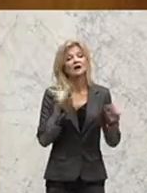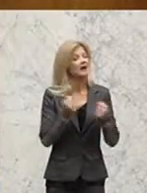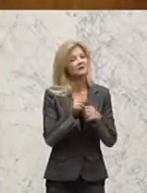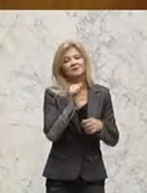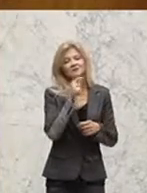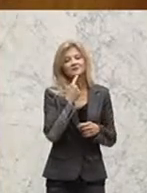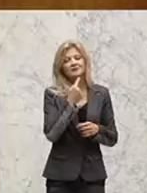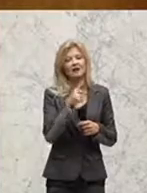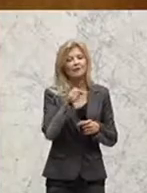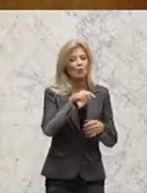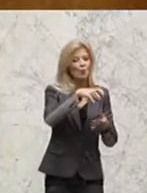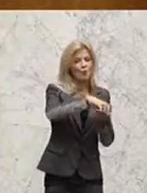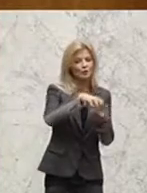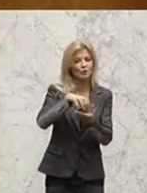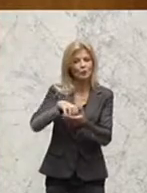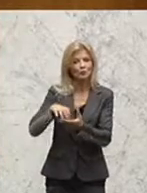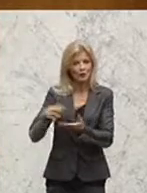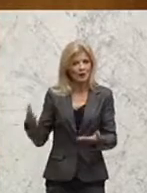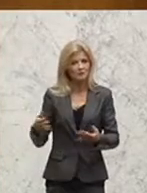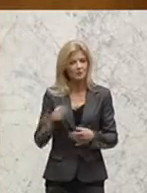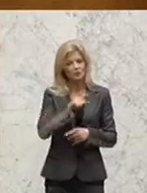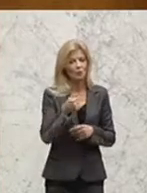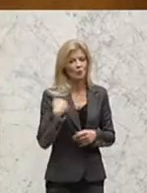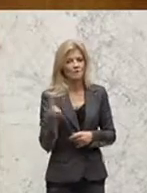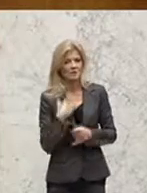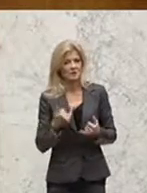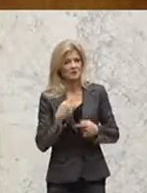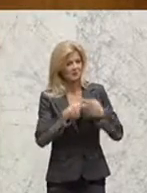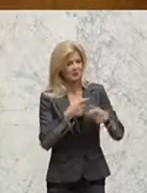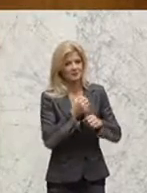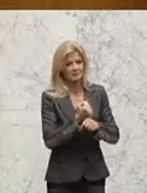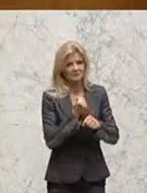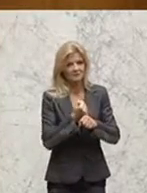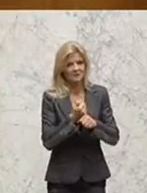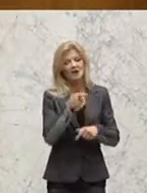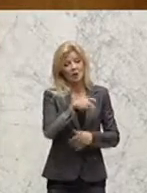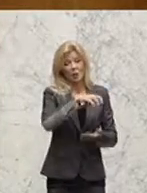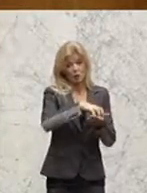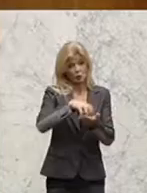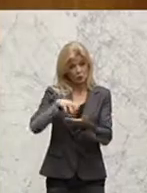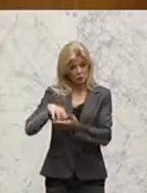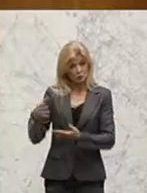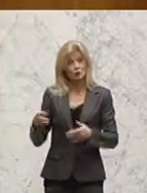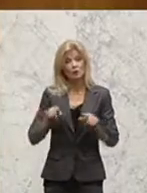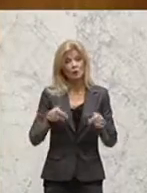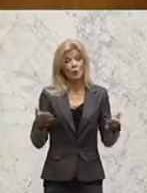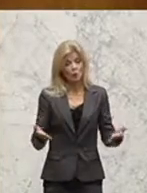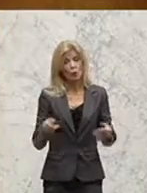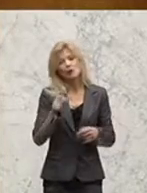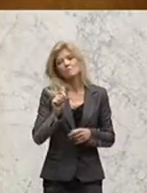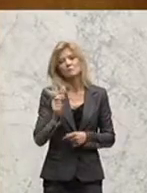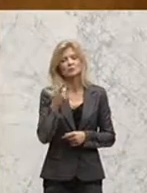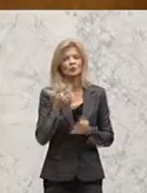werden. Die entsprechenden Orte, meine sehr verehrten Damen und Herren, befinden sich vorwiegend im urbanen